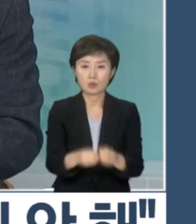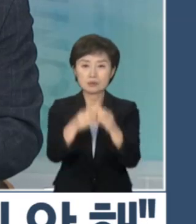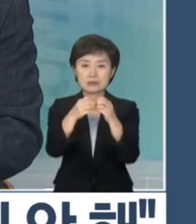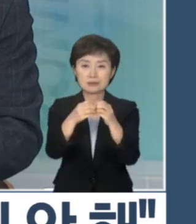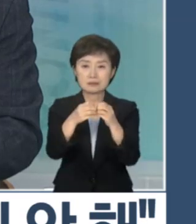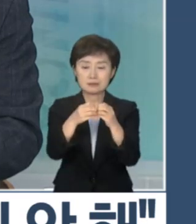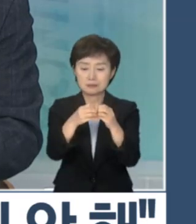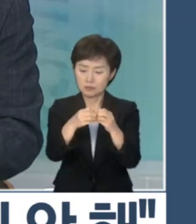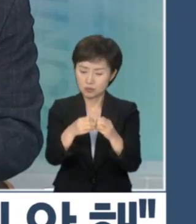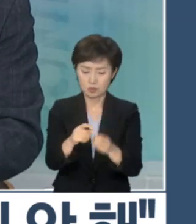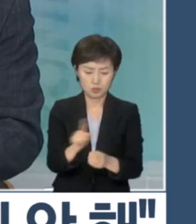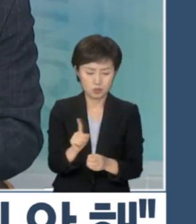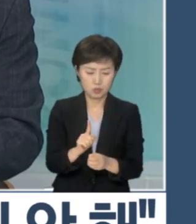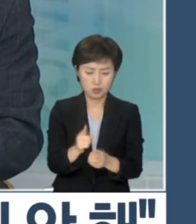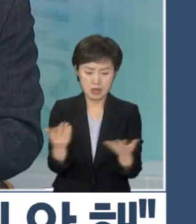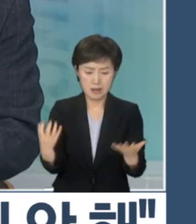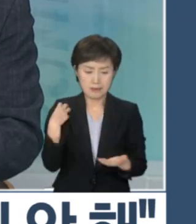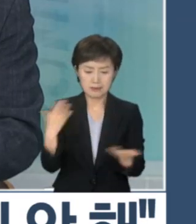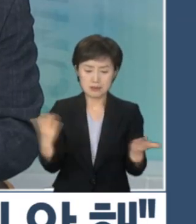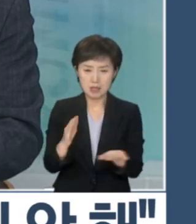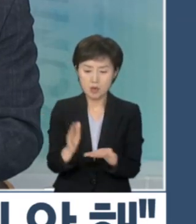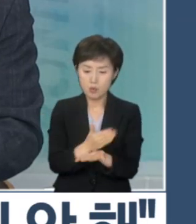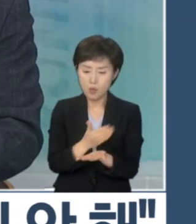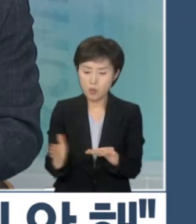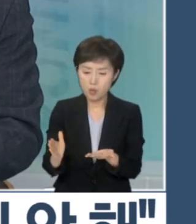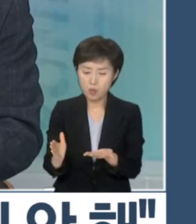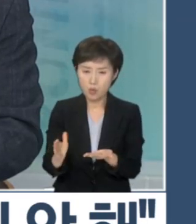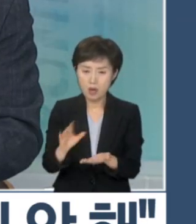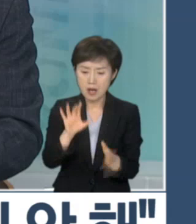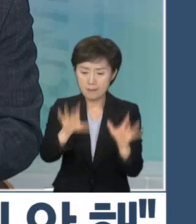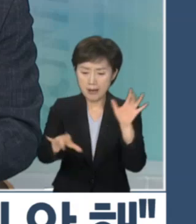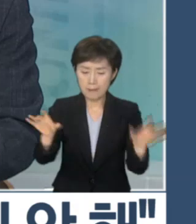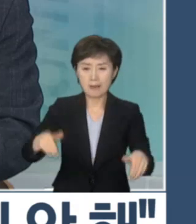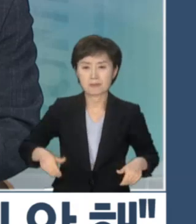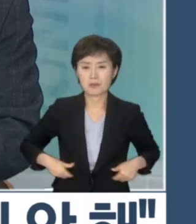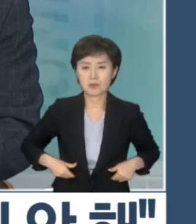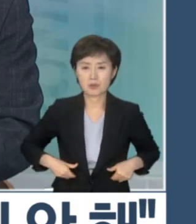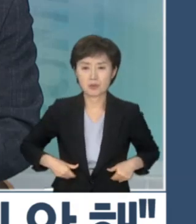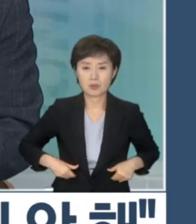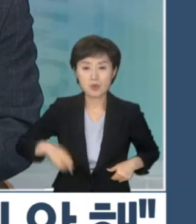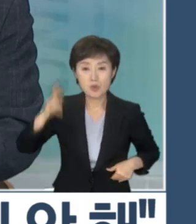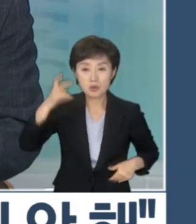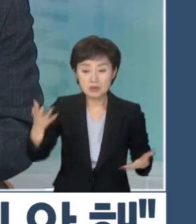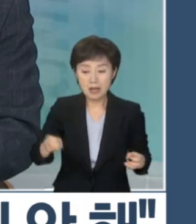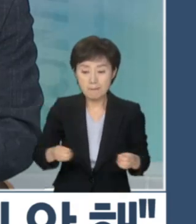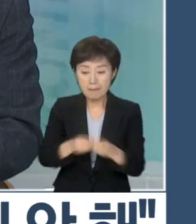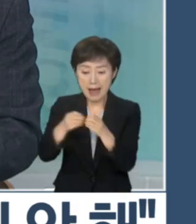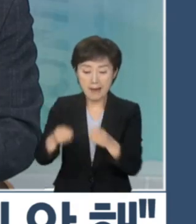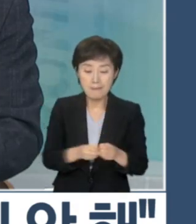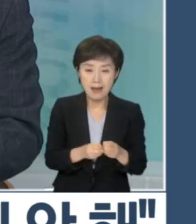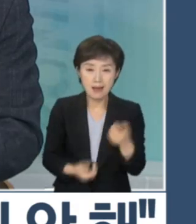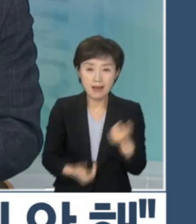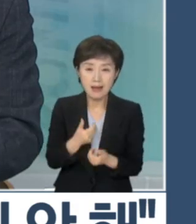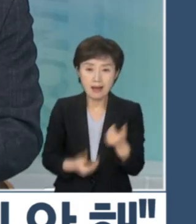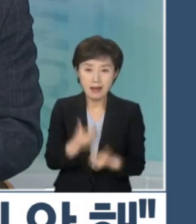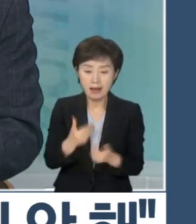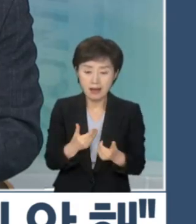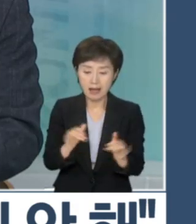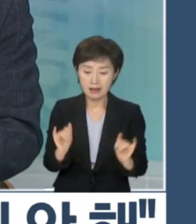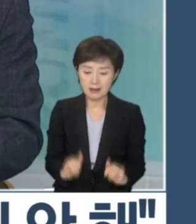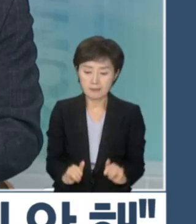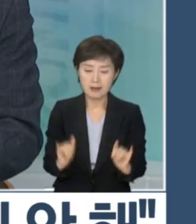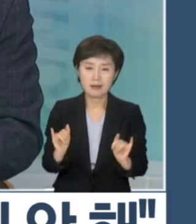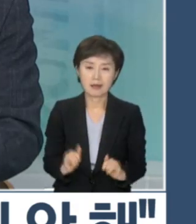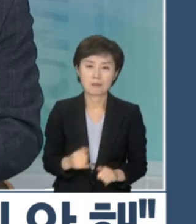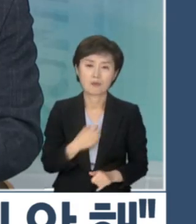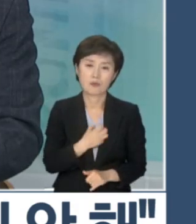해야 될 부분들이 있을 것입니다. 그렇기 때문에 혹시나 중복이 돼서 중첩이 된다든가 갈등이 생긴다든가 하는 부분들이 없잖아 생길 수